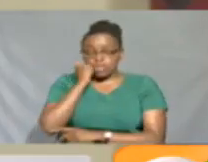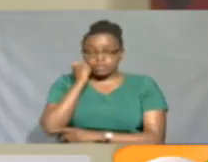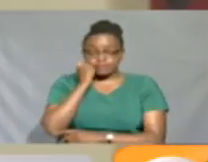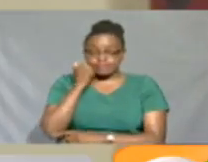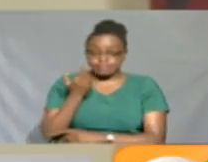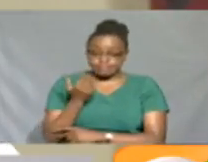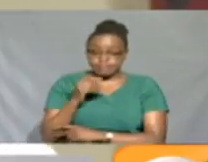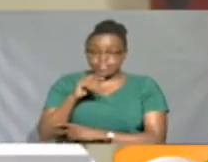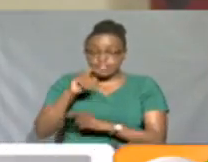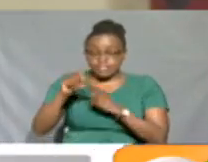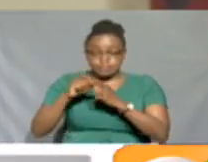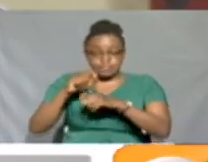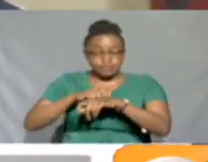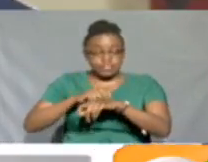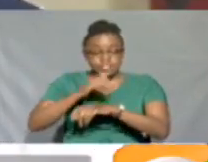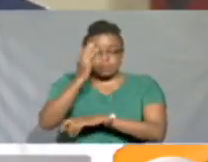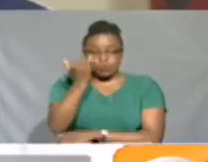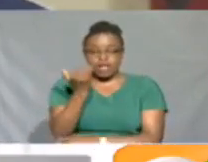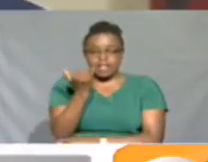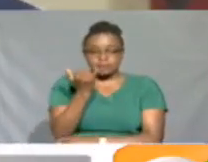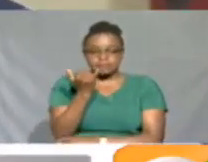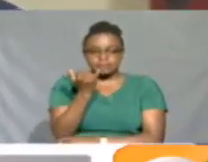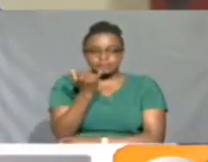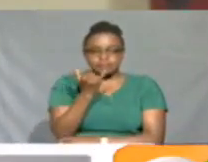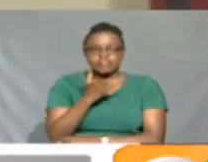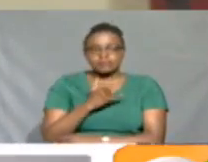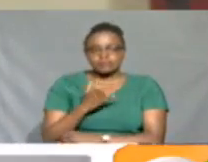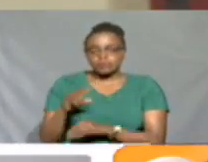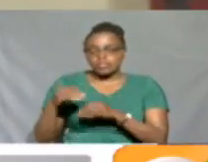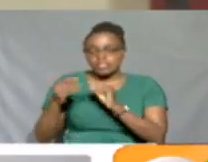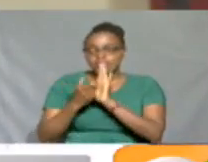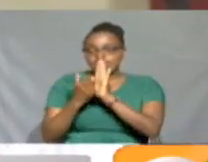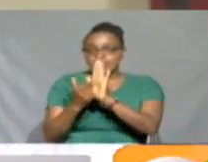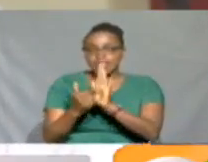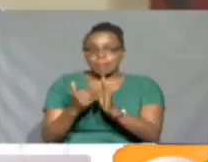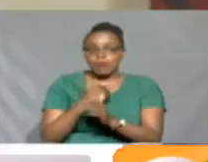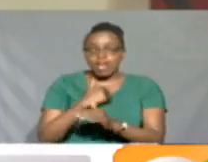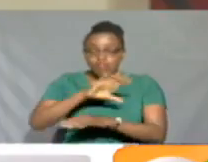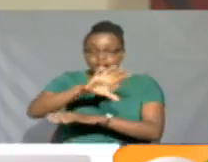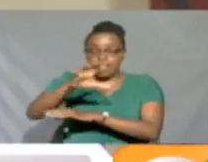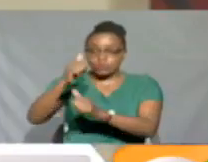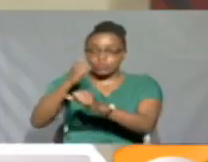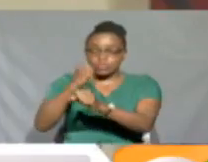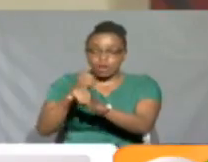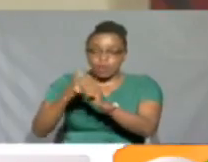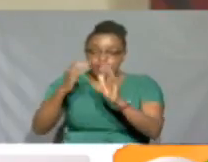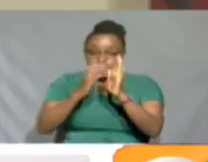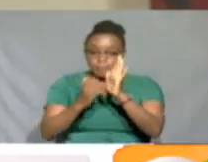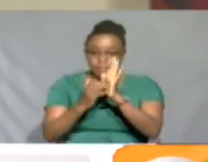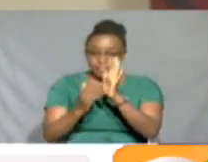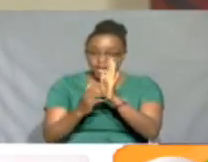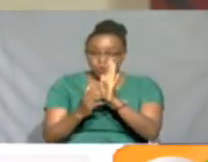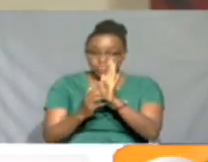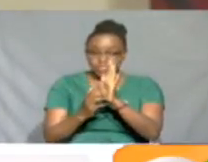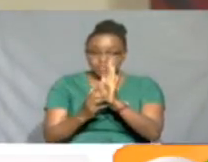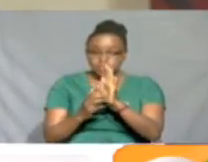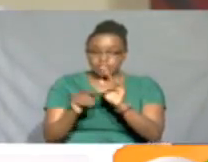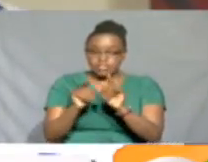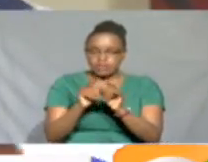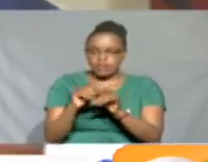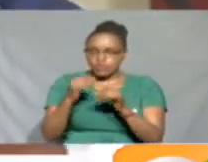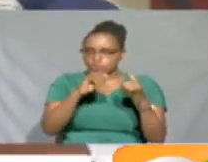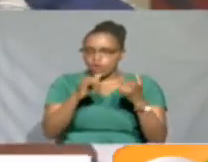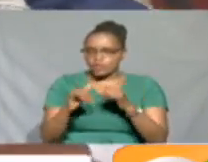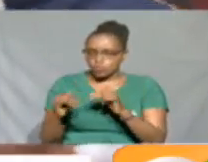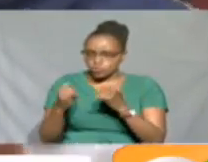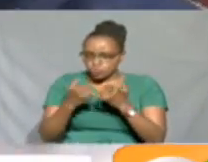ambao unafaa. Kwa sababu ningepeana mfano wa kaunti ambayo nafanya Machakos, tuko katika pilot ya